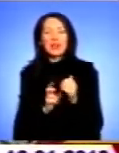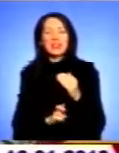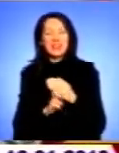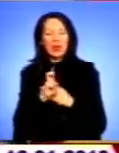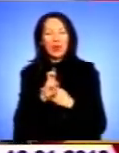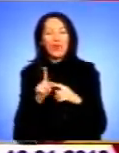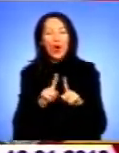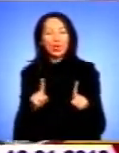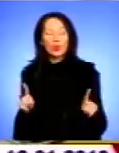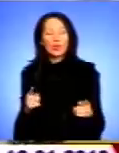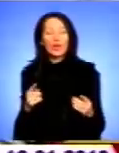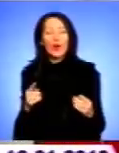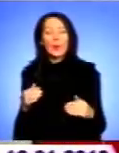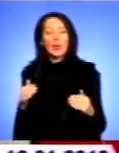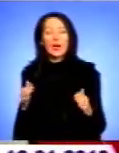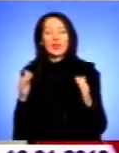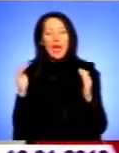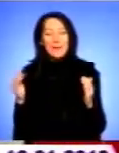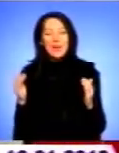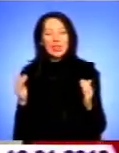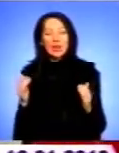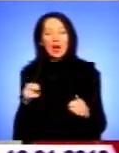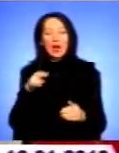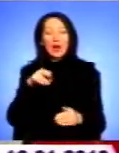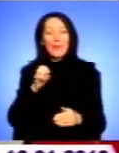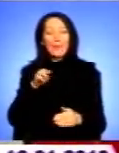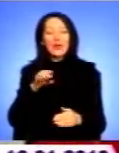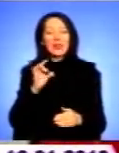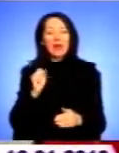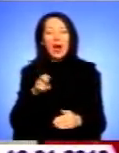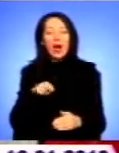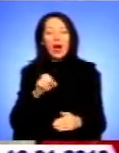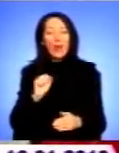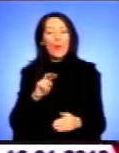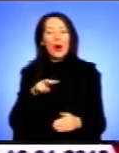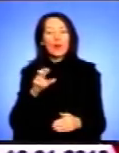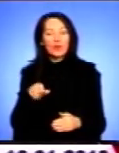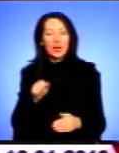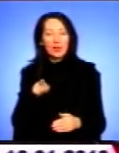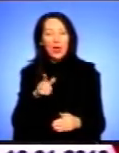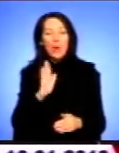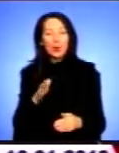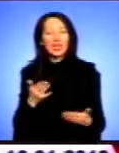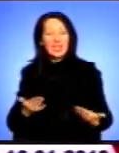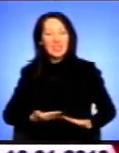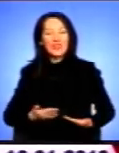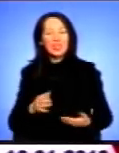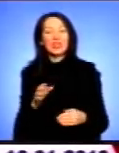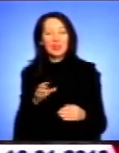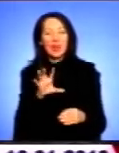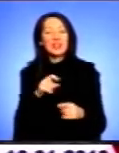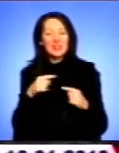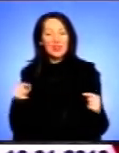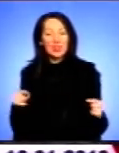Особливо найбільше, так, напевно, що Петра і Павла, тому що там були живі звірі. А ще, каже дівчина, у